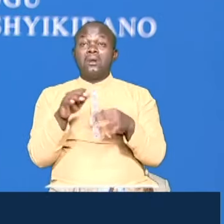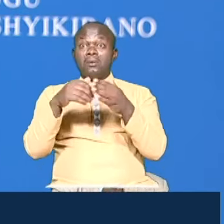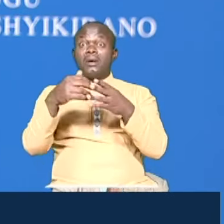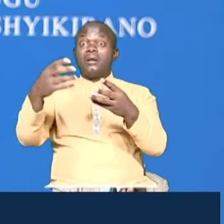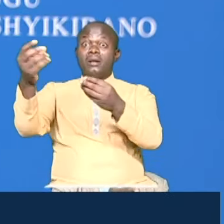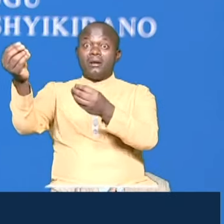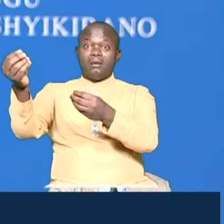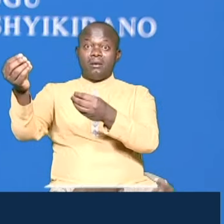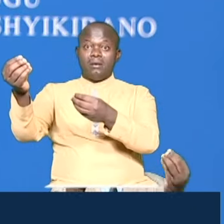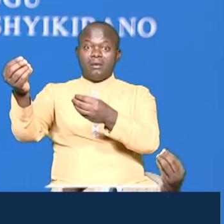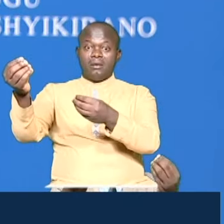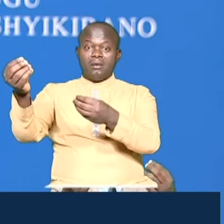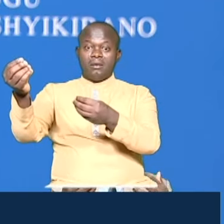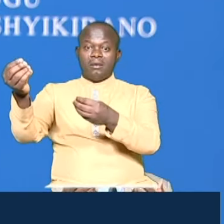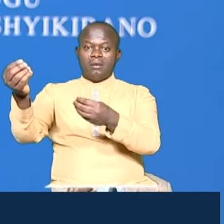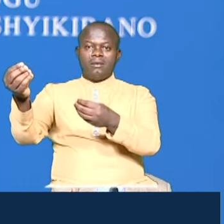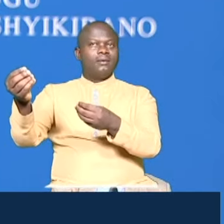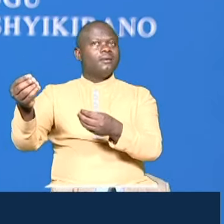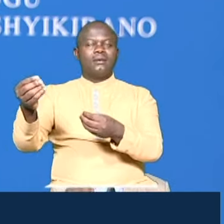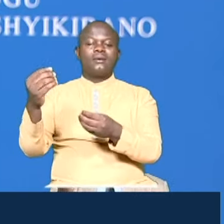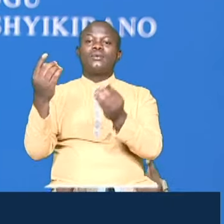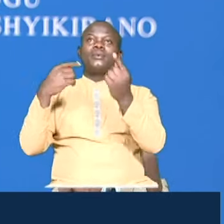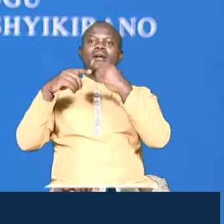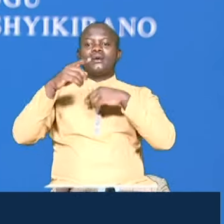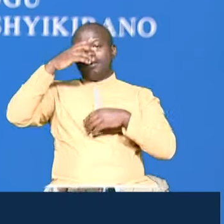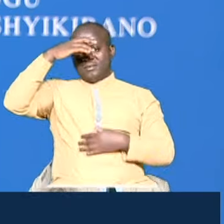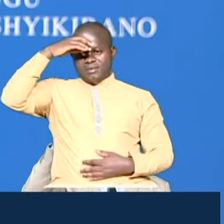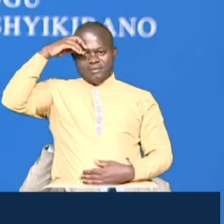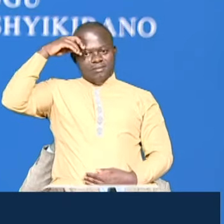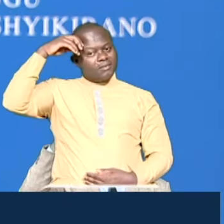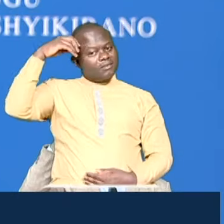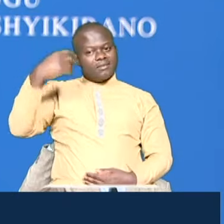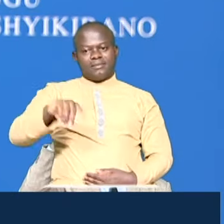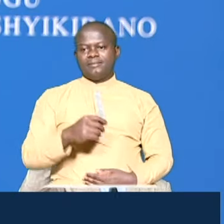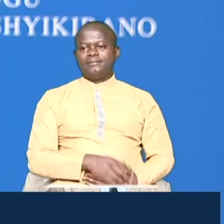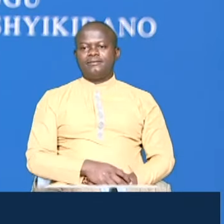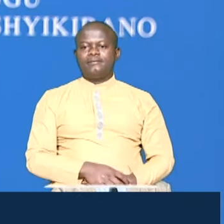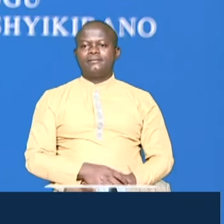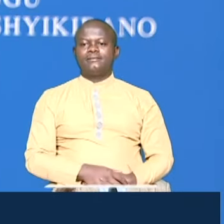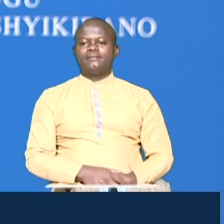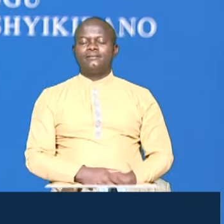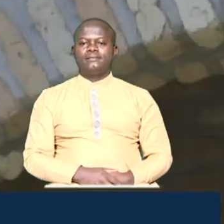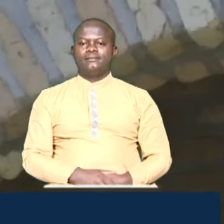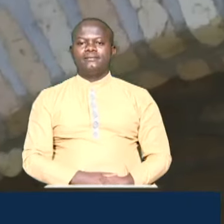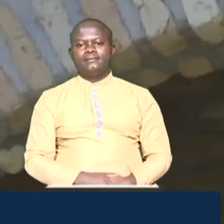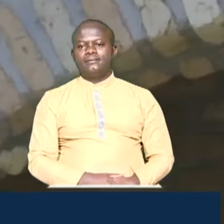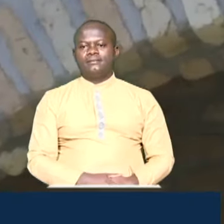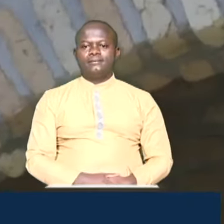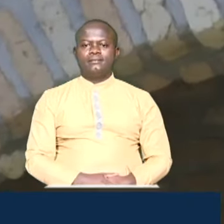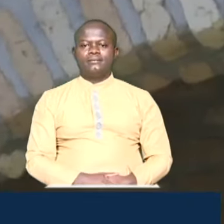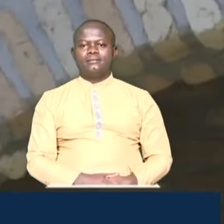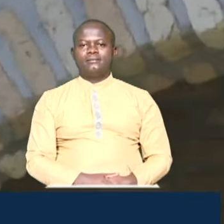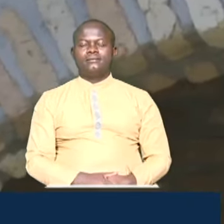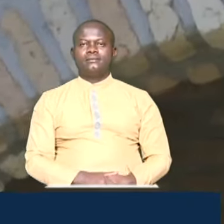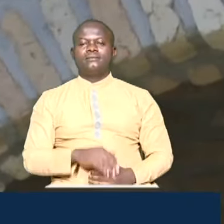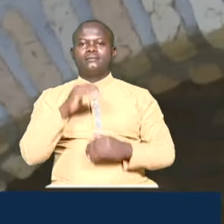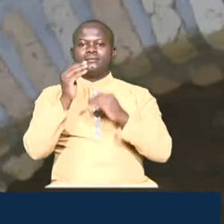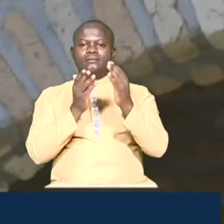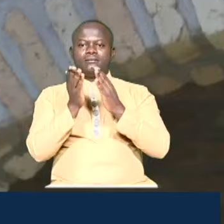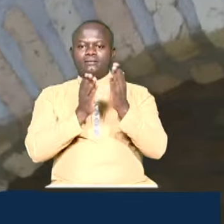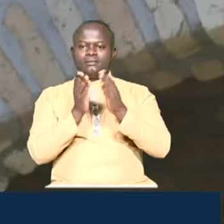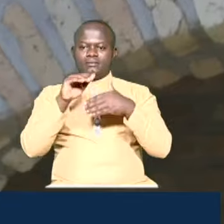bikagenda kubigarura bizakugora. urwego rwa serivisi nirwo rwa